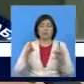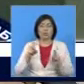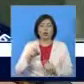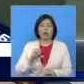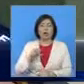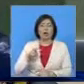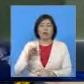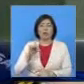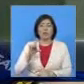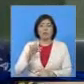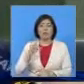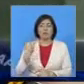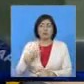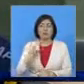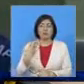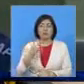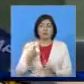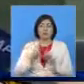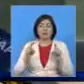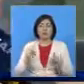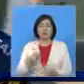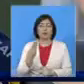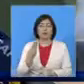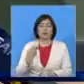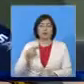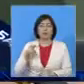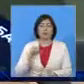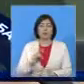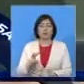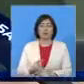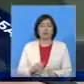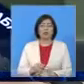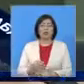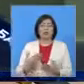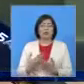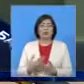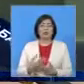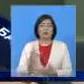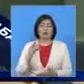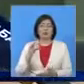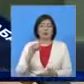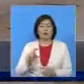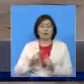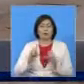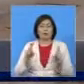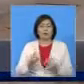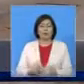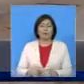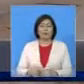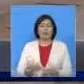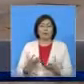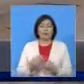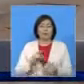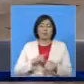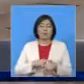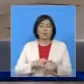Шахарбековна, 25-я школа Шолпан Урумбасаровна и новая средняя школа это Ахкуль Мурзабековна. По данным